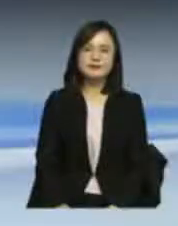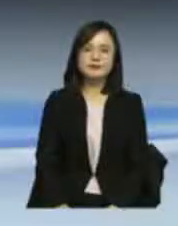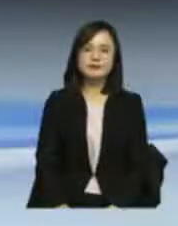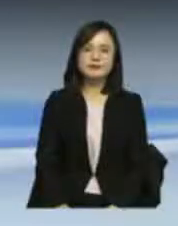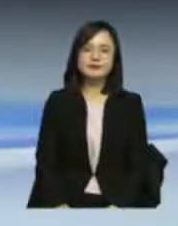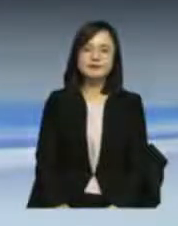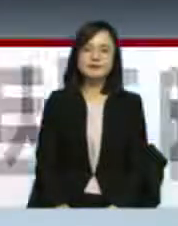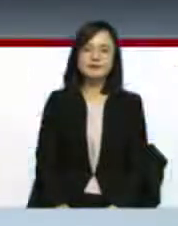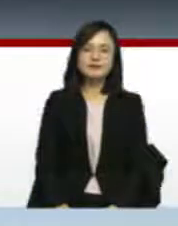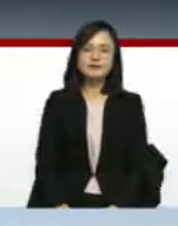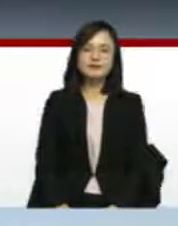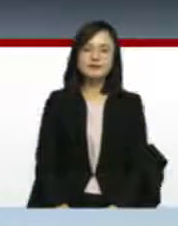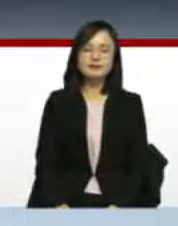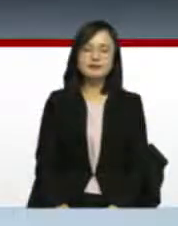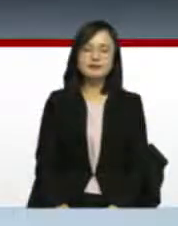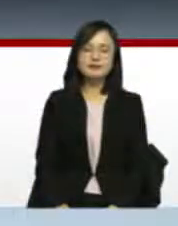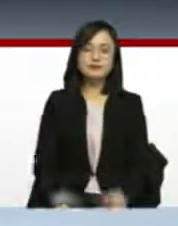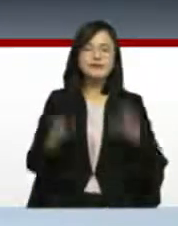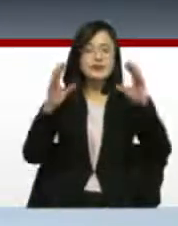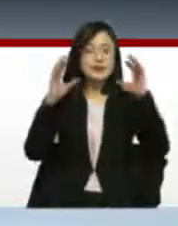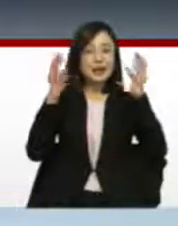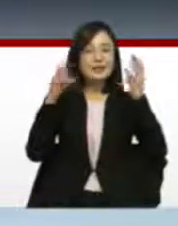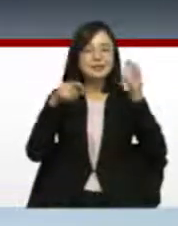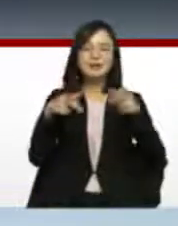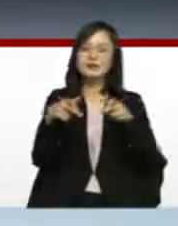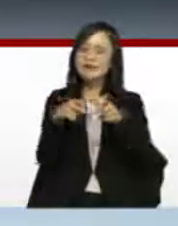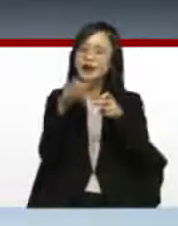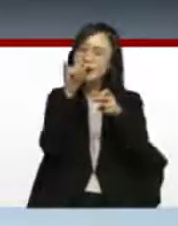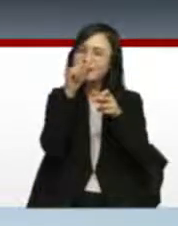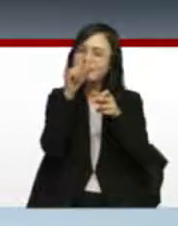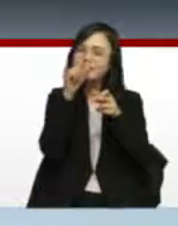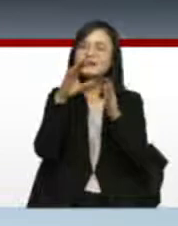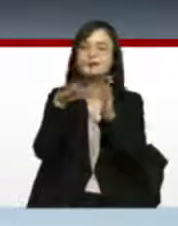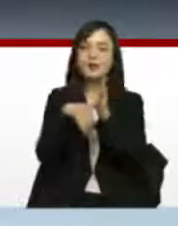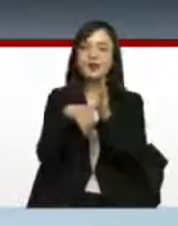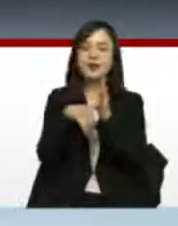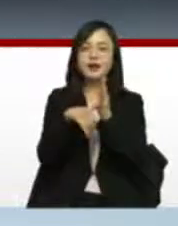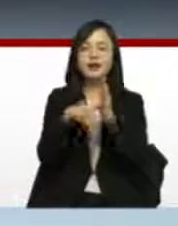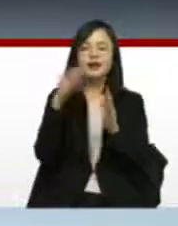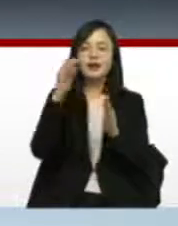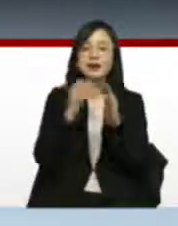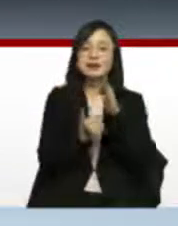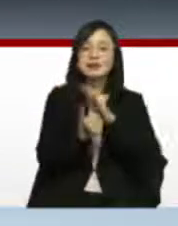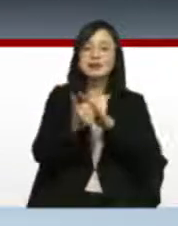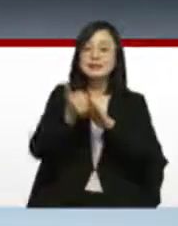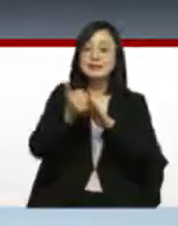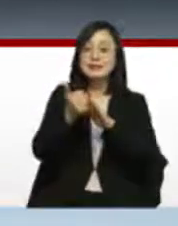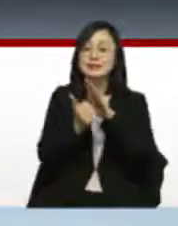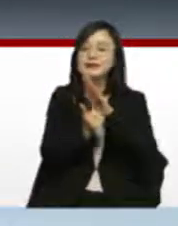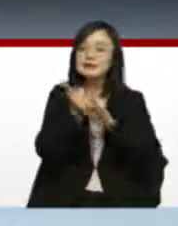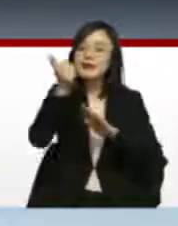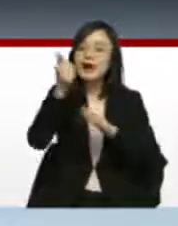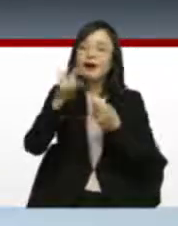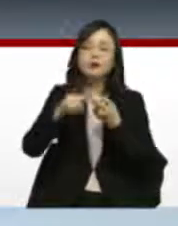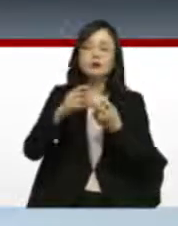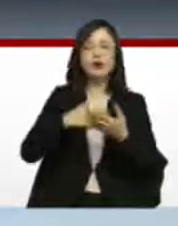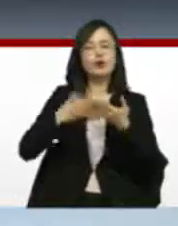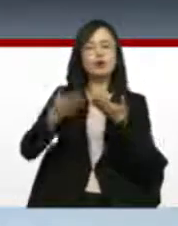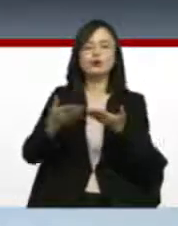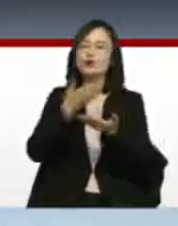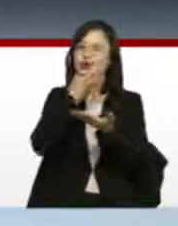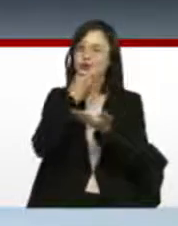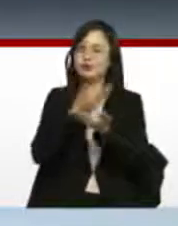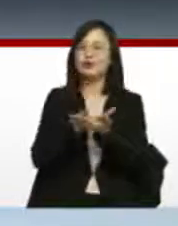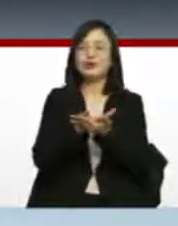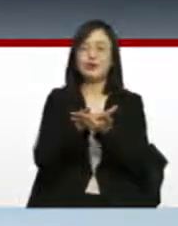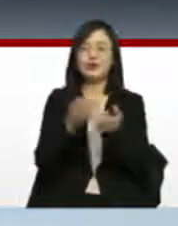몸이 불편한 아이들에게 무엇이든 할수 있다는 자신감은 삶의 원동력이 됩니다. 딜라이브 서울 경기 케이블 TV의